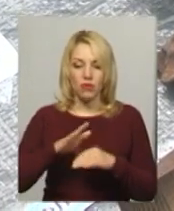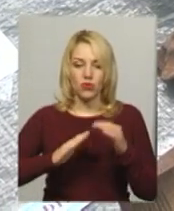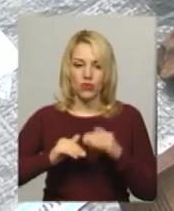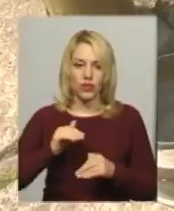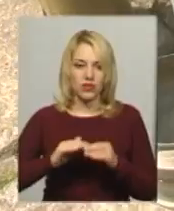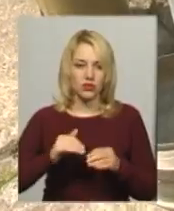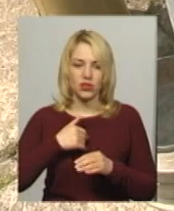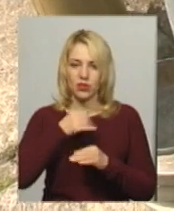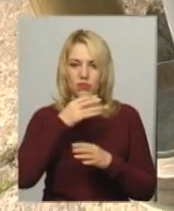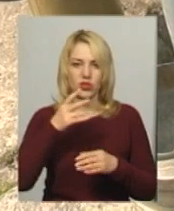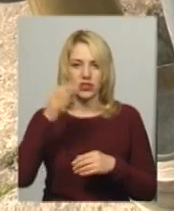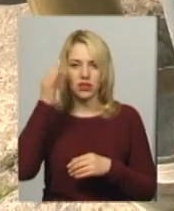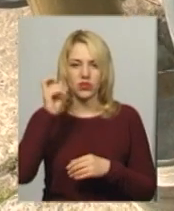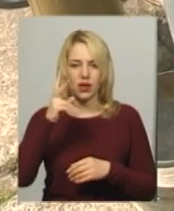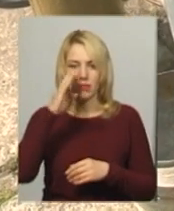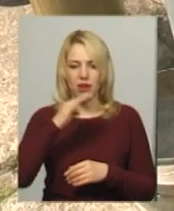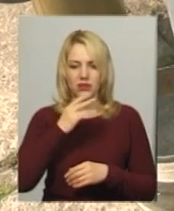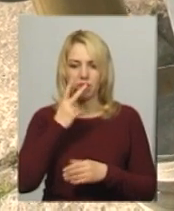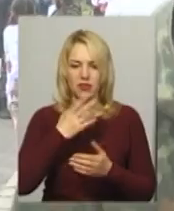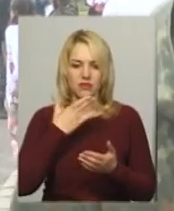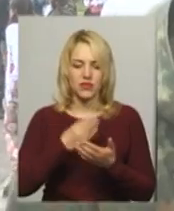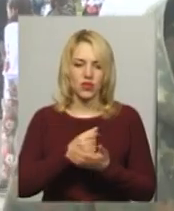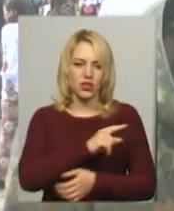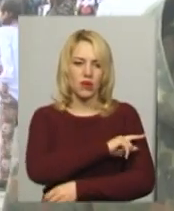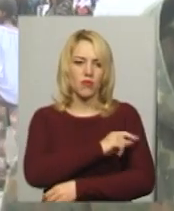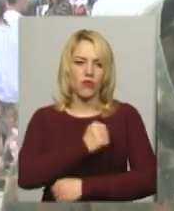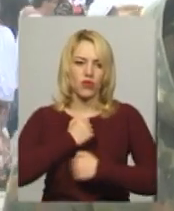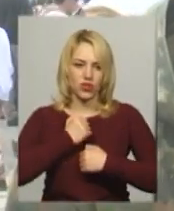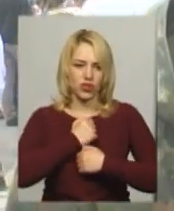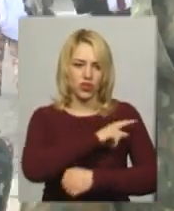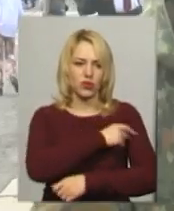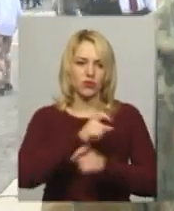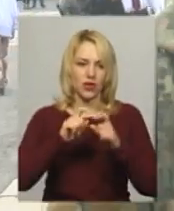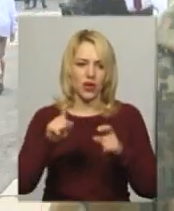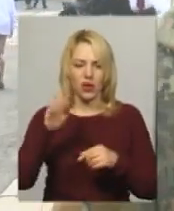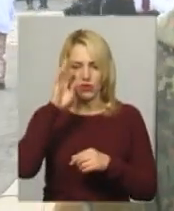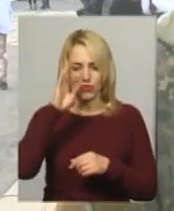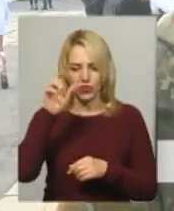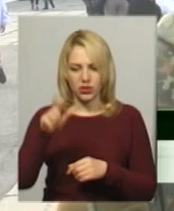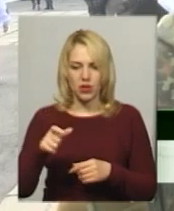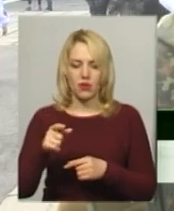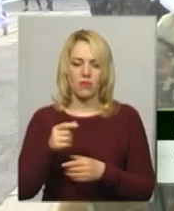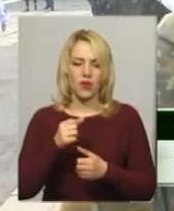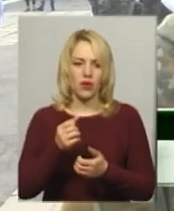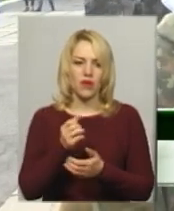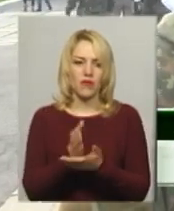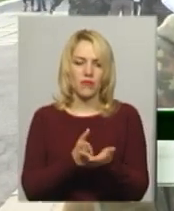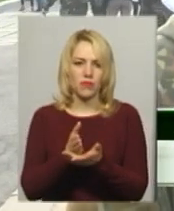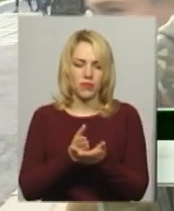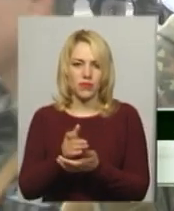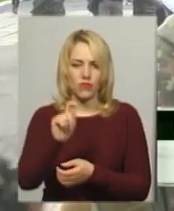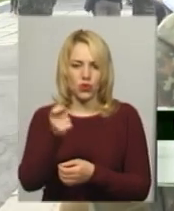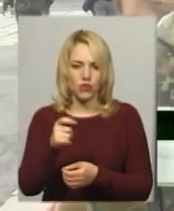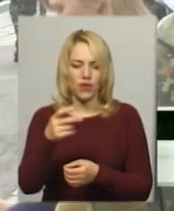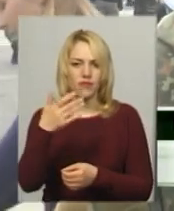не може згадувати, як побачив свого батька в київському шпиталі після поранень. Він провоював півтора роки, він повернувся вже, ну, точніше, ми до нього вже